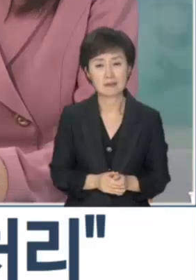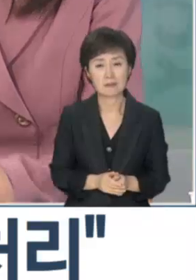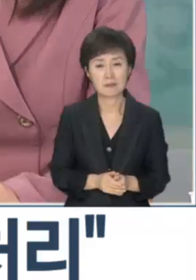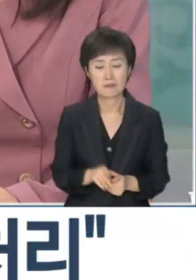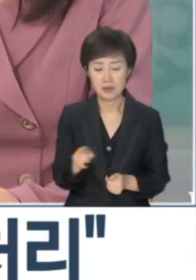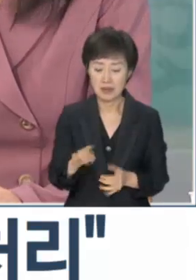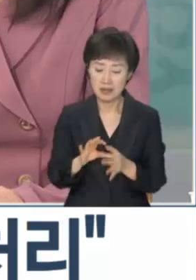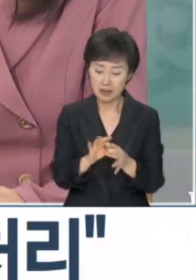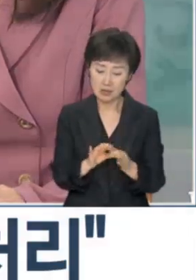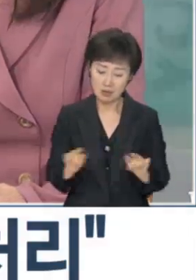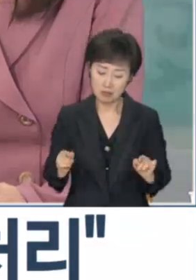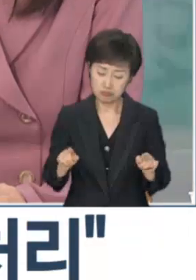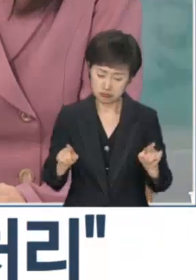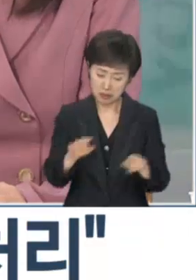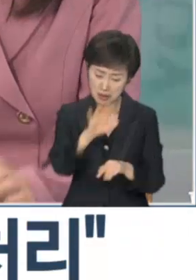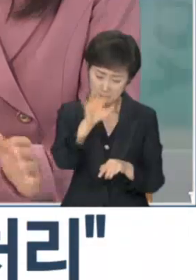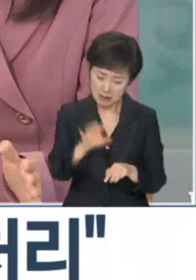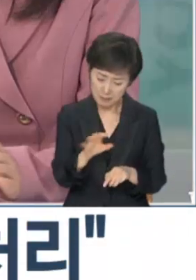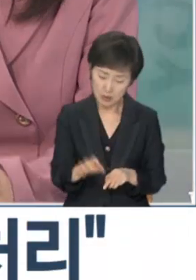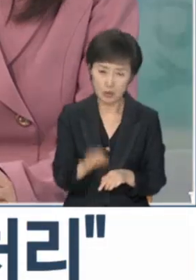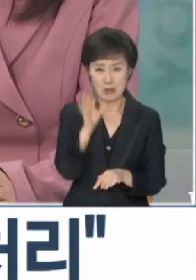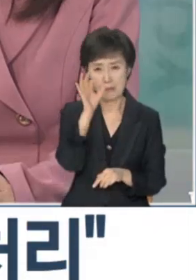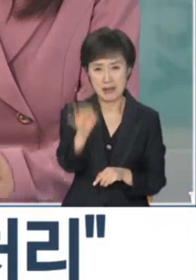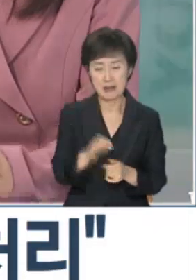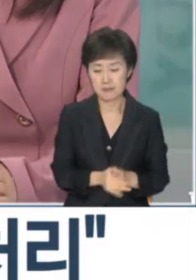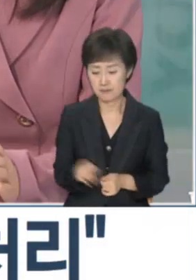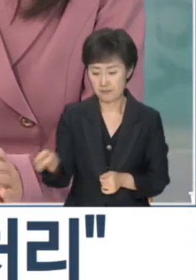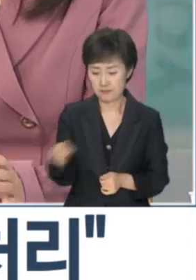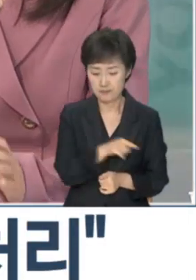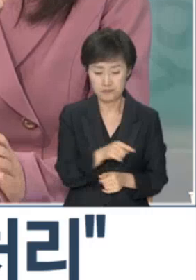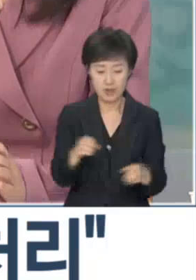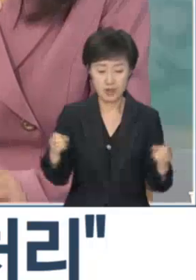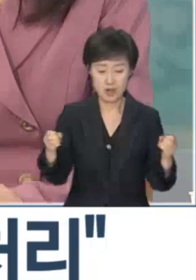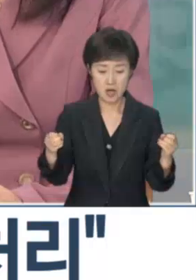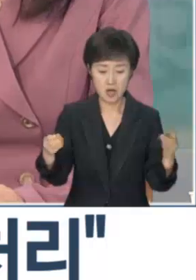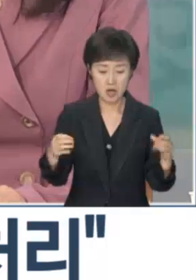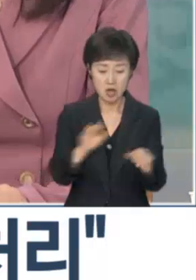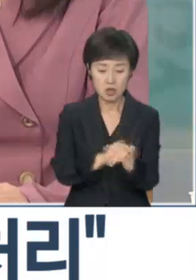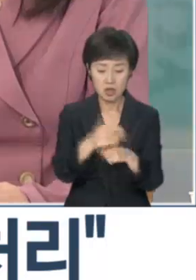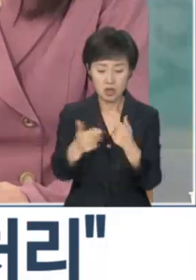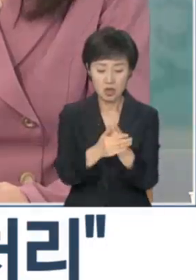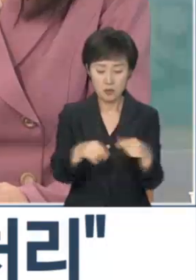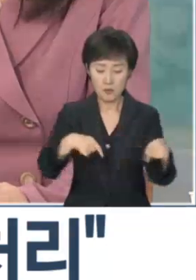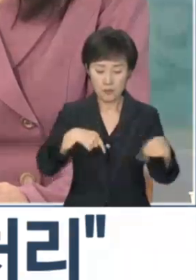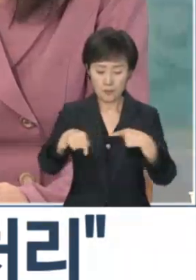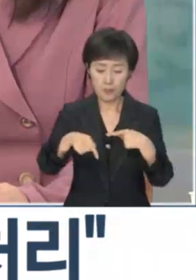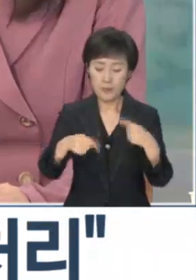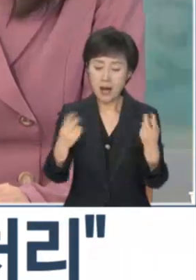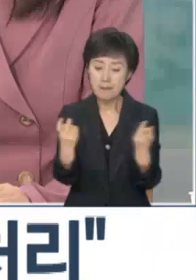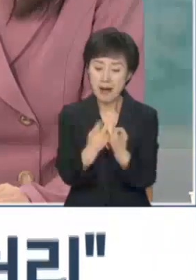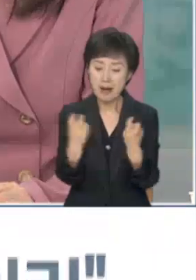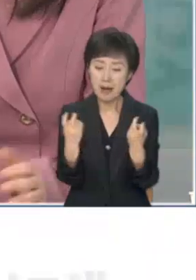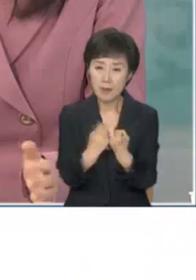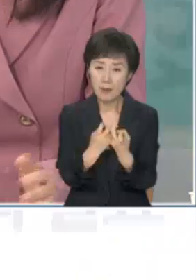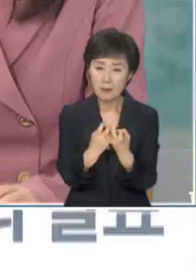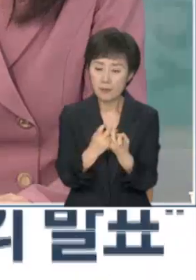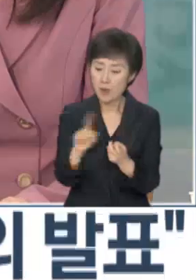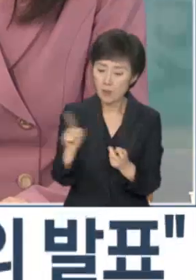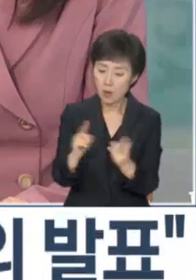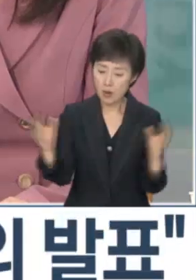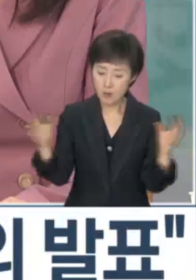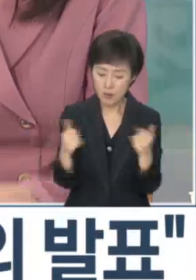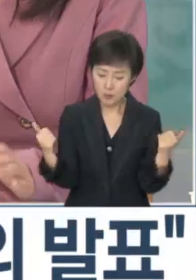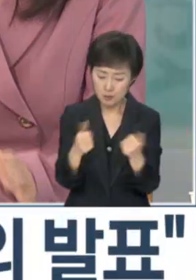부분들이 다 이어져 오는 것이기 때문에 저는 여야가 협치를 할 수 있는 방안들을 이제라도 조금 더 머리를